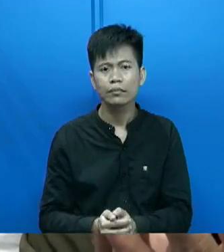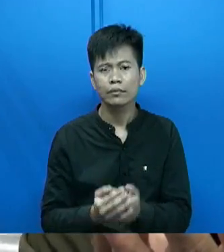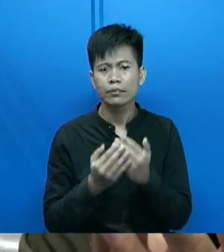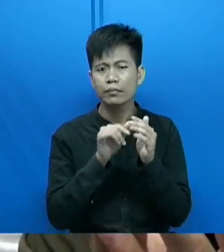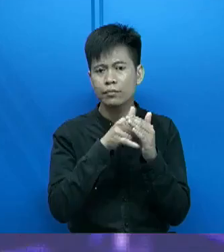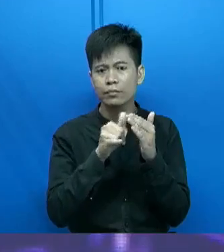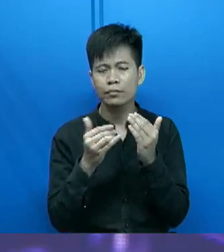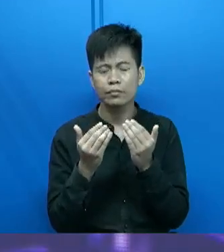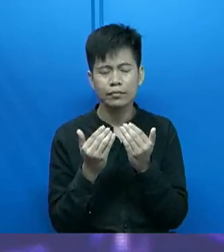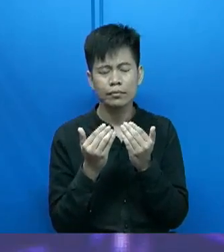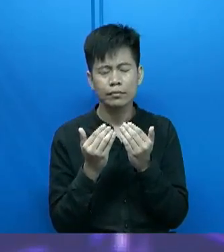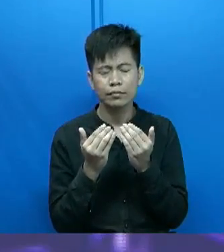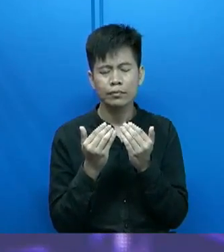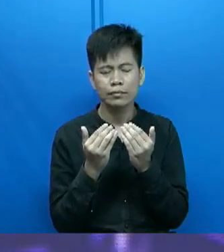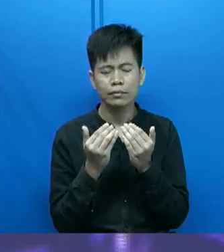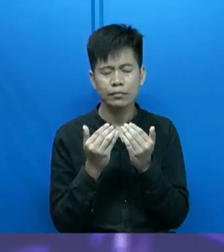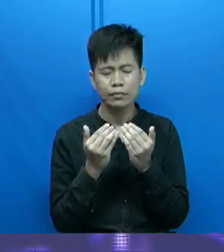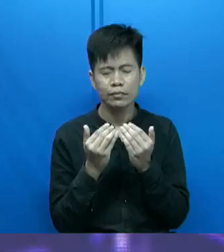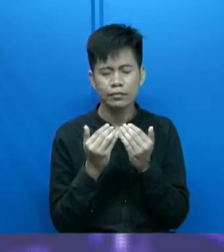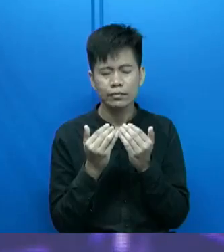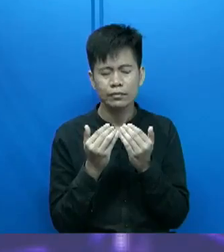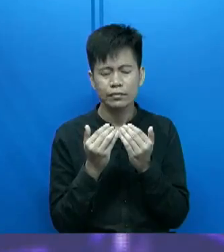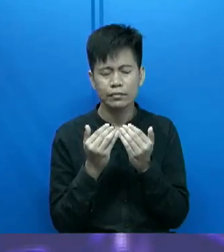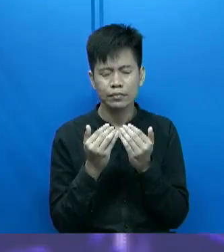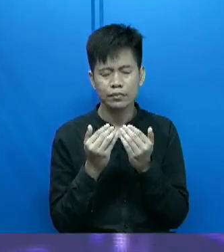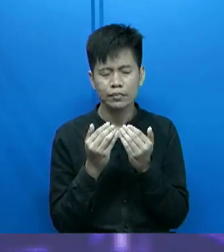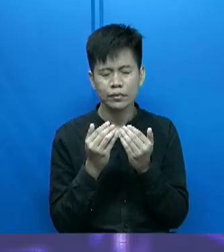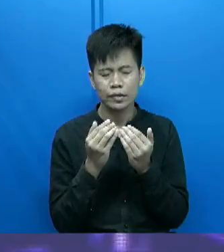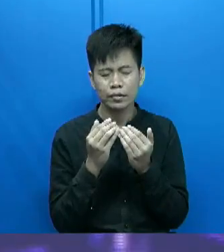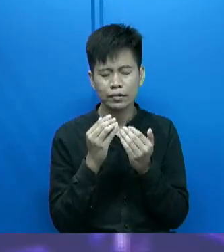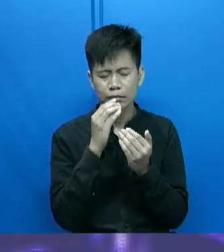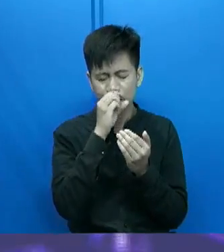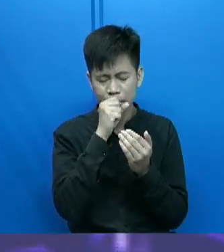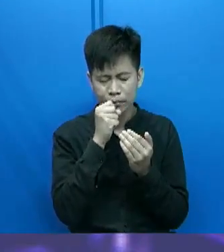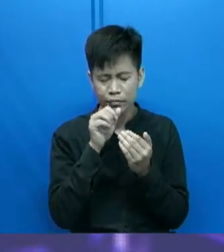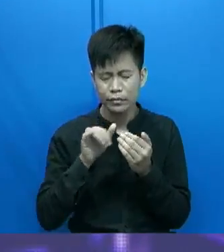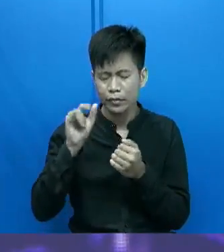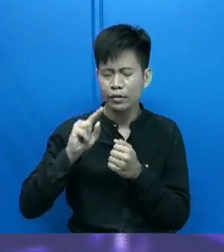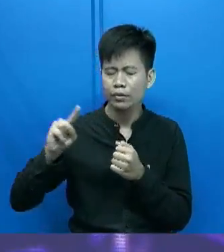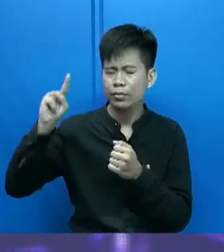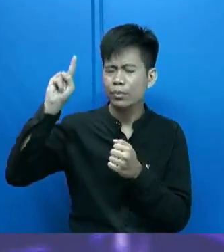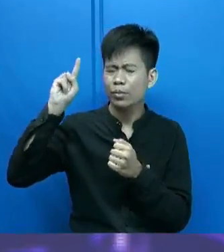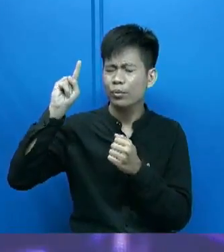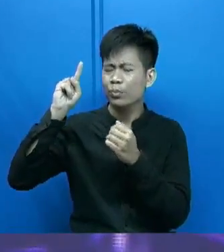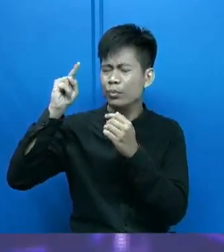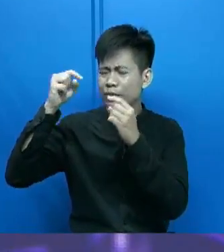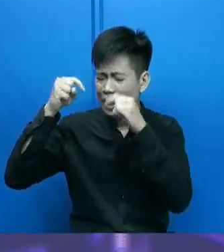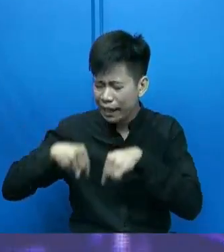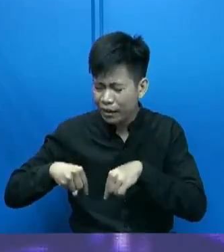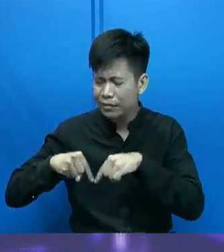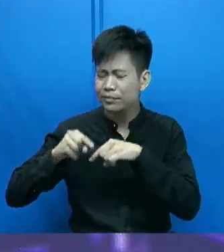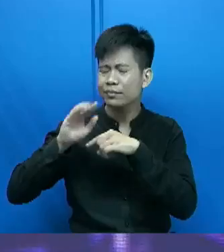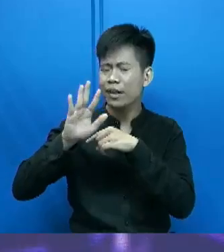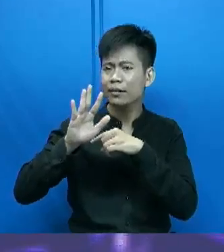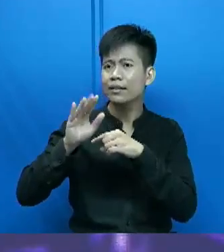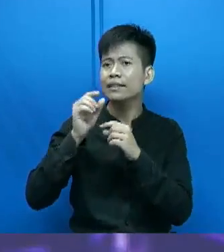radiyatan mardiyah fadkhuli fi ibadi wa dkhuli jannati. Ya Allah, mohon saat sekarat nanti